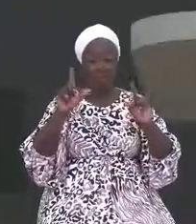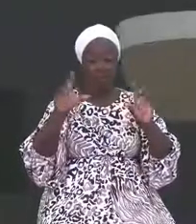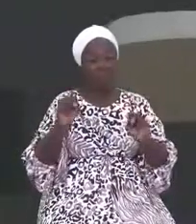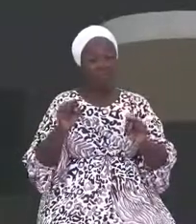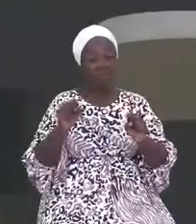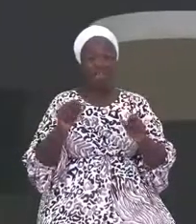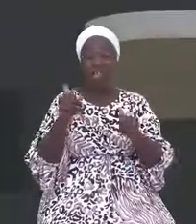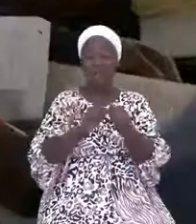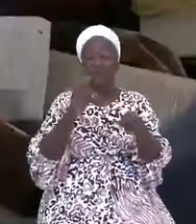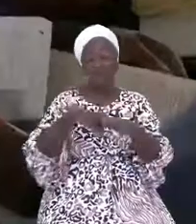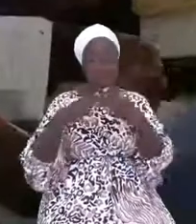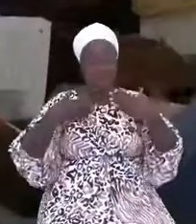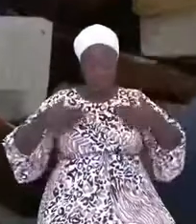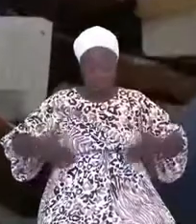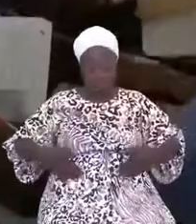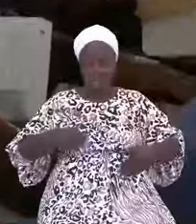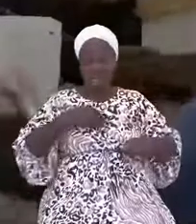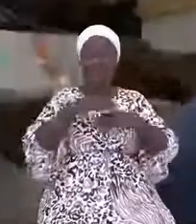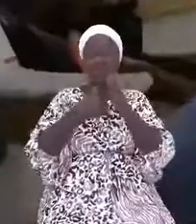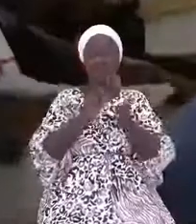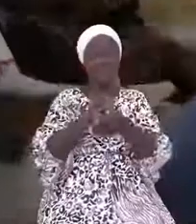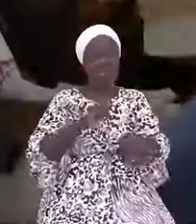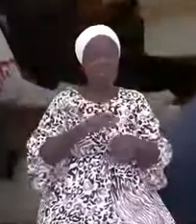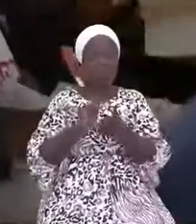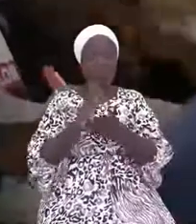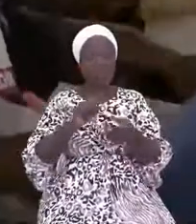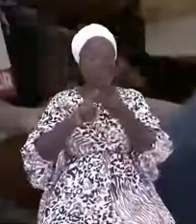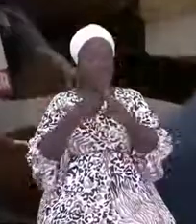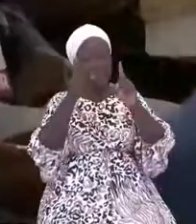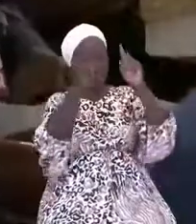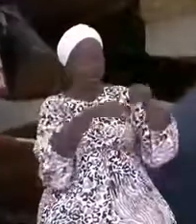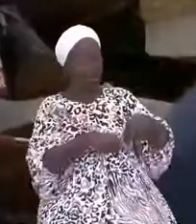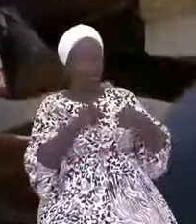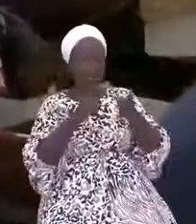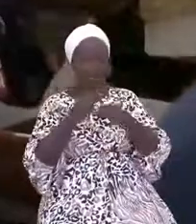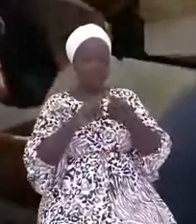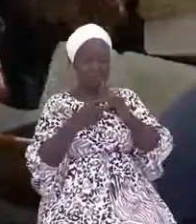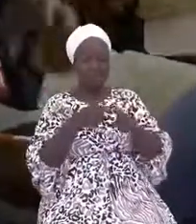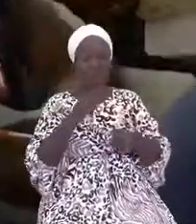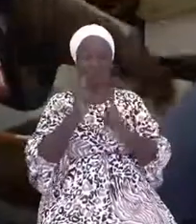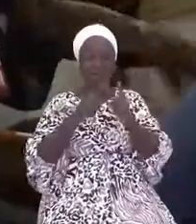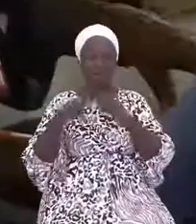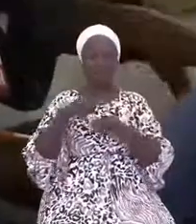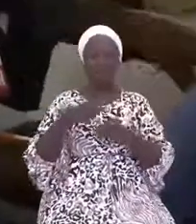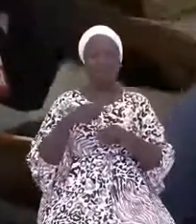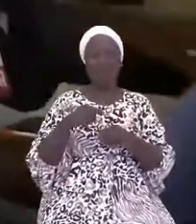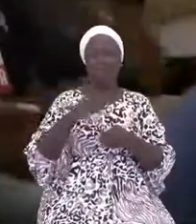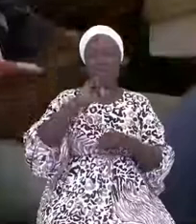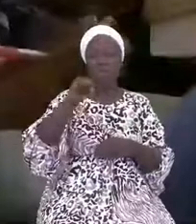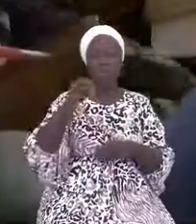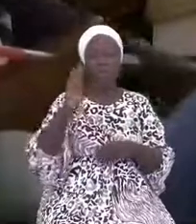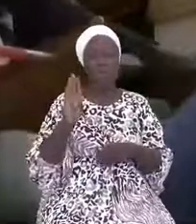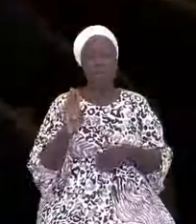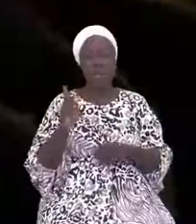temps-là, que ses amis étaient venus, ses amis ont parlé de Job. Et ils